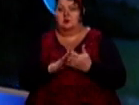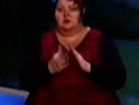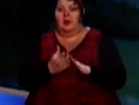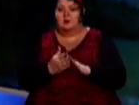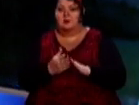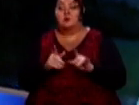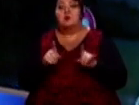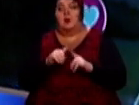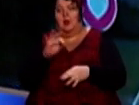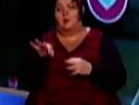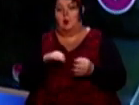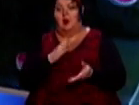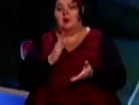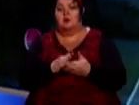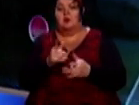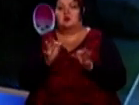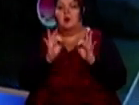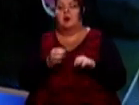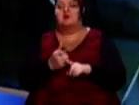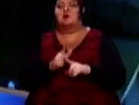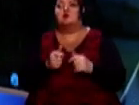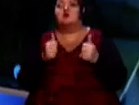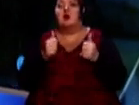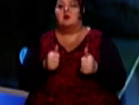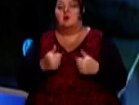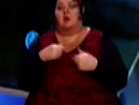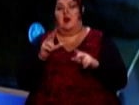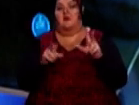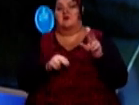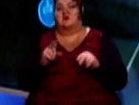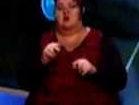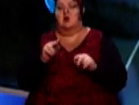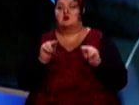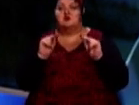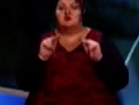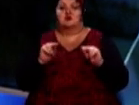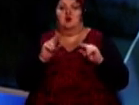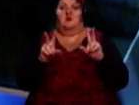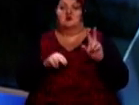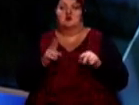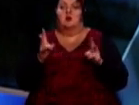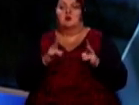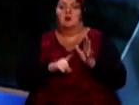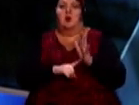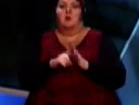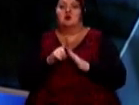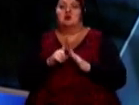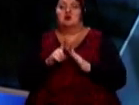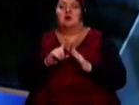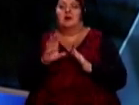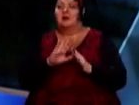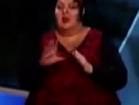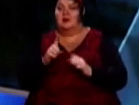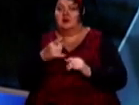Такий проєкт є, і це насправді дуже добре. Проте я вважаю, абсолютно щиро вважаю, що треба починати не з паркінгів, а треба